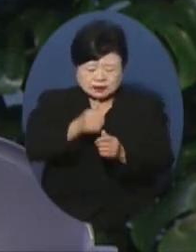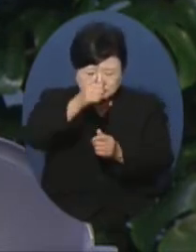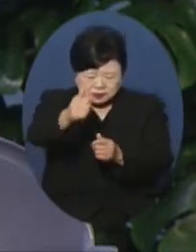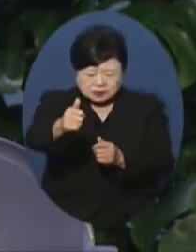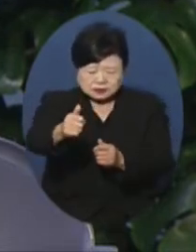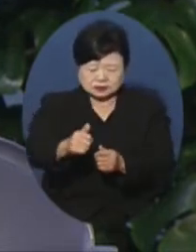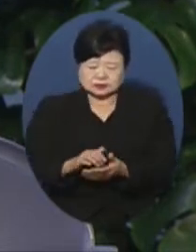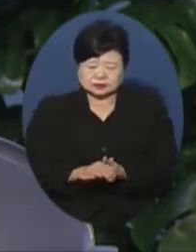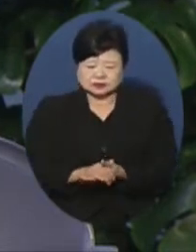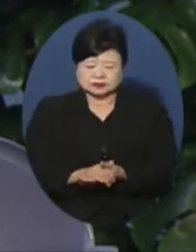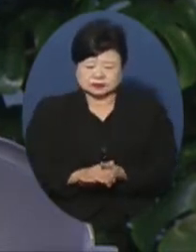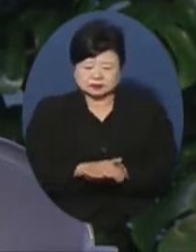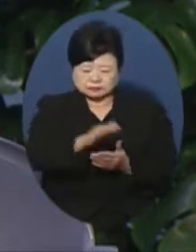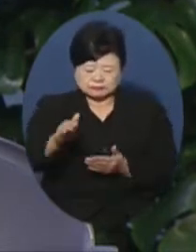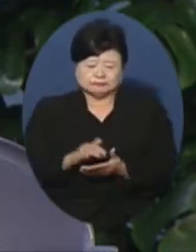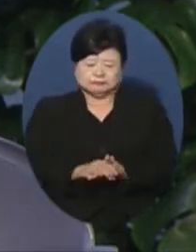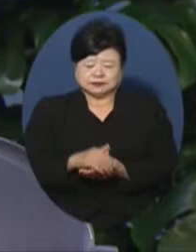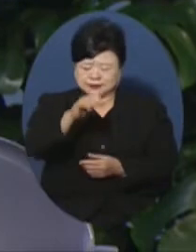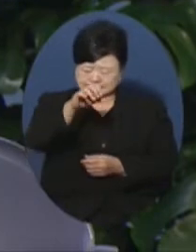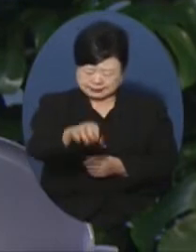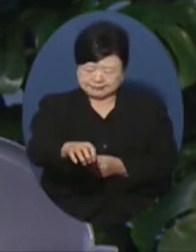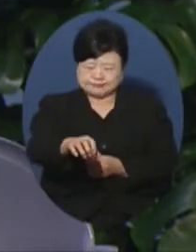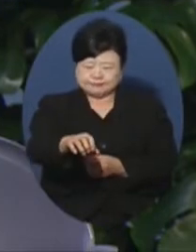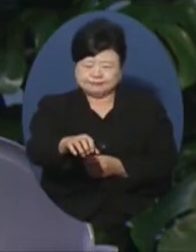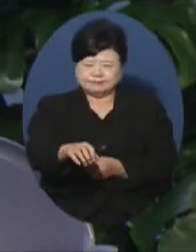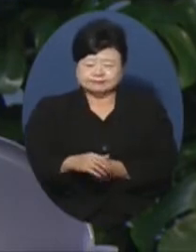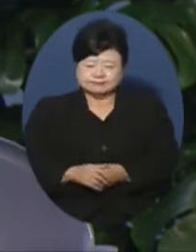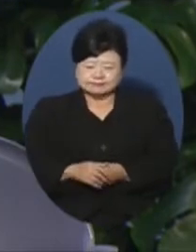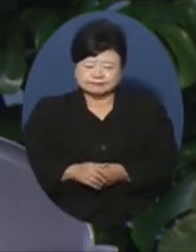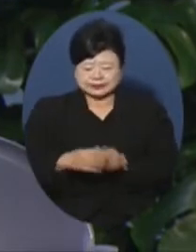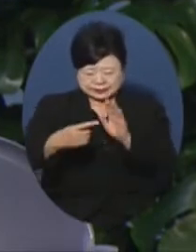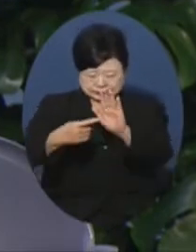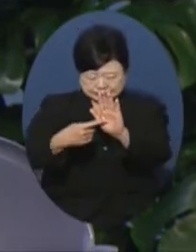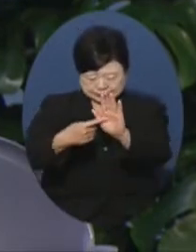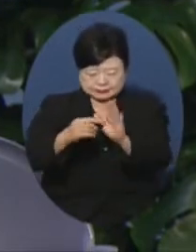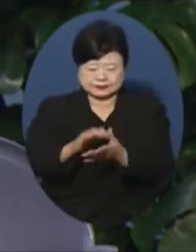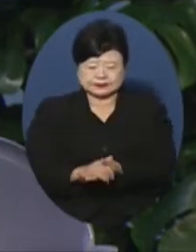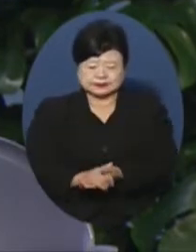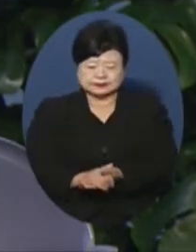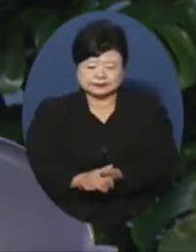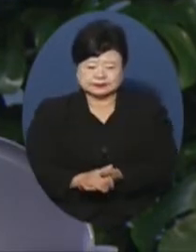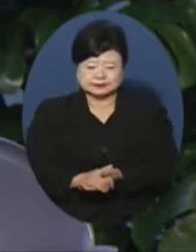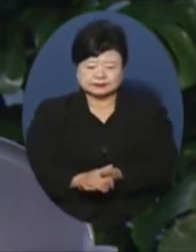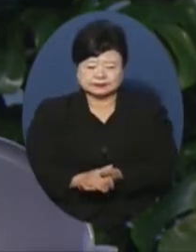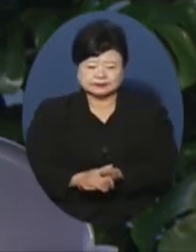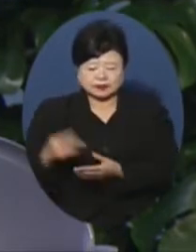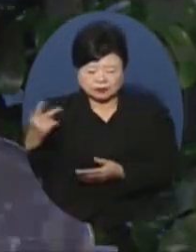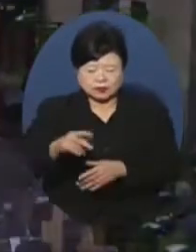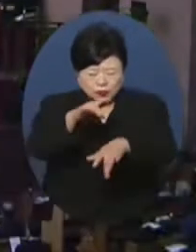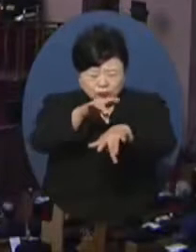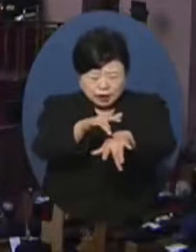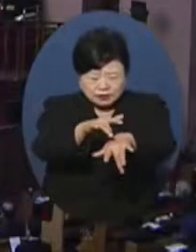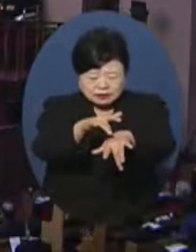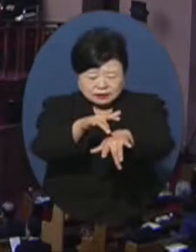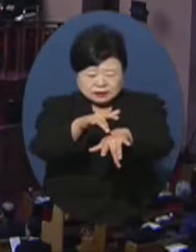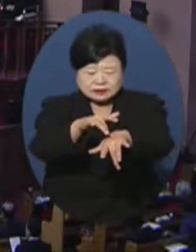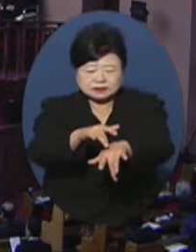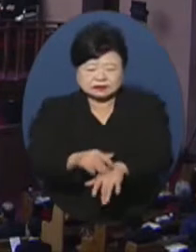하나님의 복이 우리 앞에 임하는 것입니다. 또